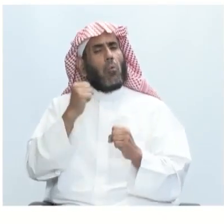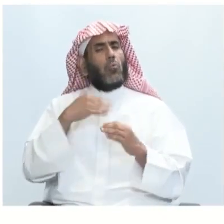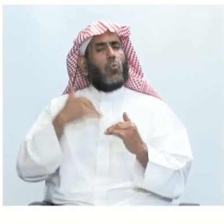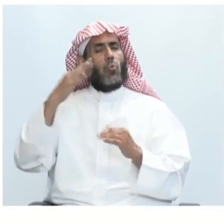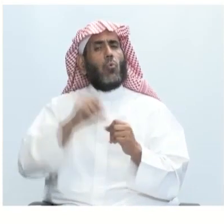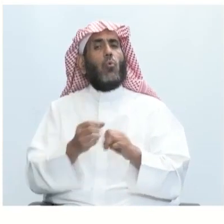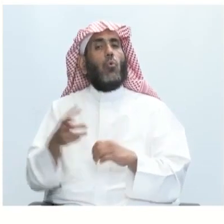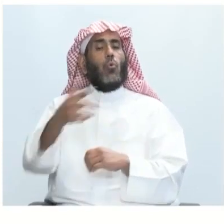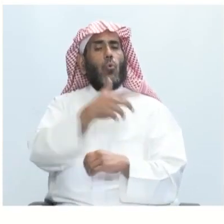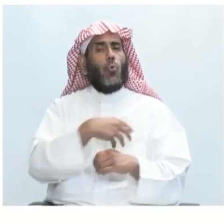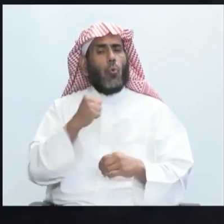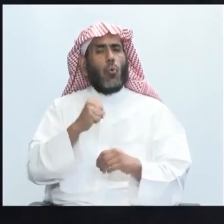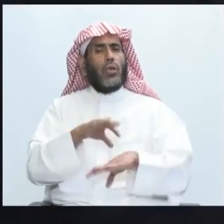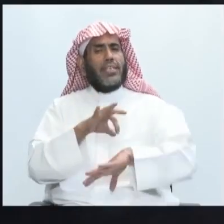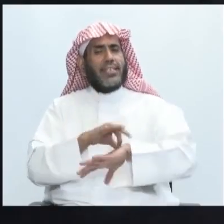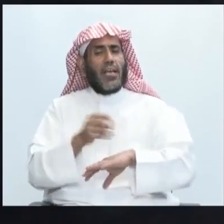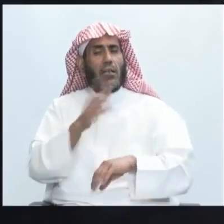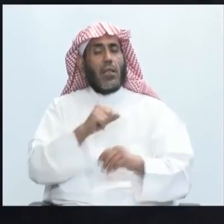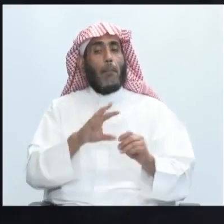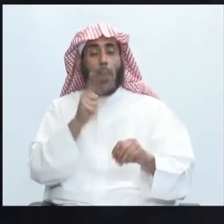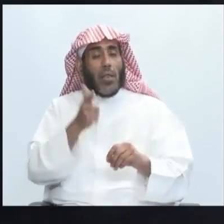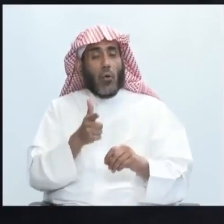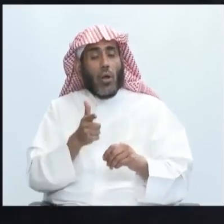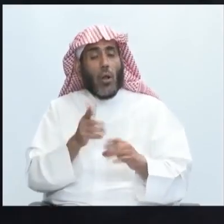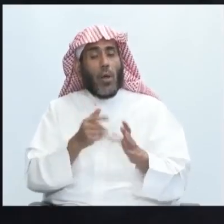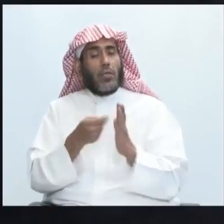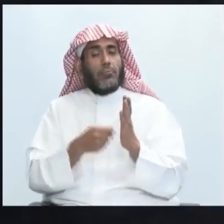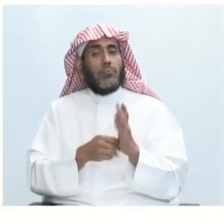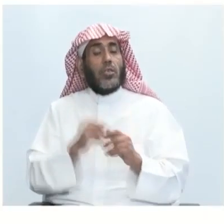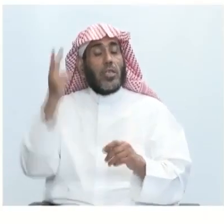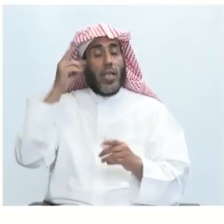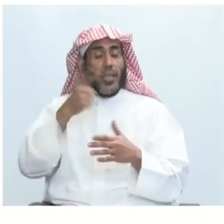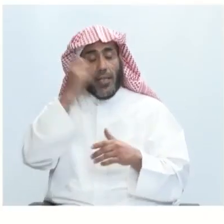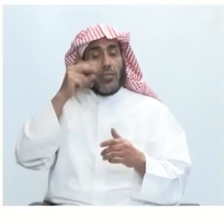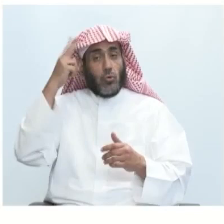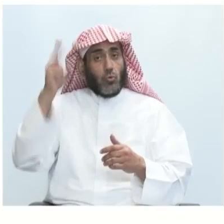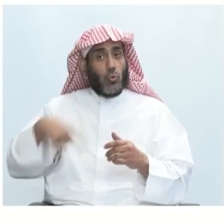الانسان اذا ماذا ستقول وماذا ستكتب اذا